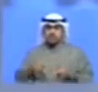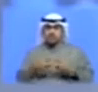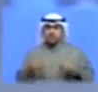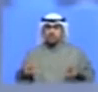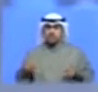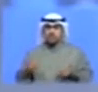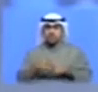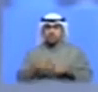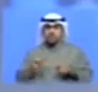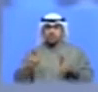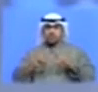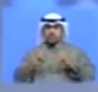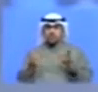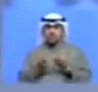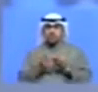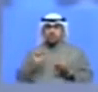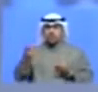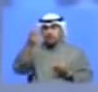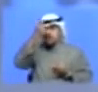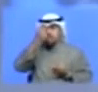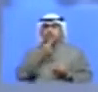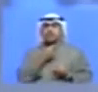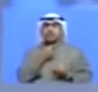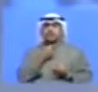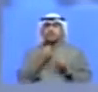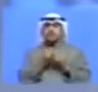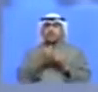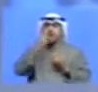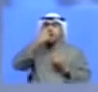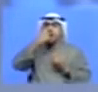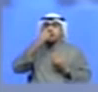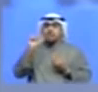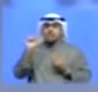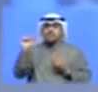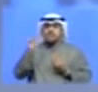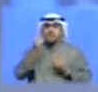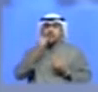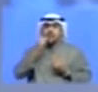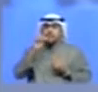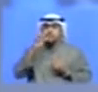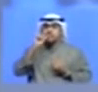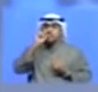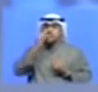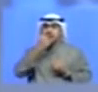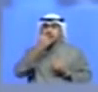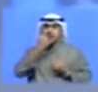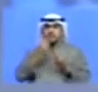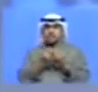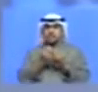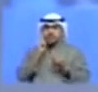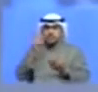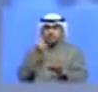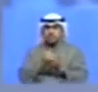مؤتمر الكويت الأول للغدد الدرقية والغدد اللعابية والذي نظمه مجلس أقسام الأنف والأذن والحنجرة في وزارة